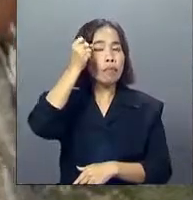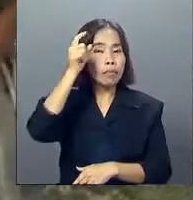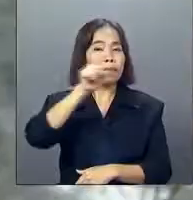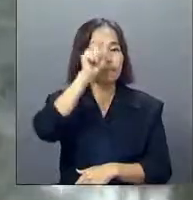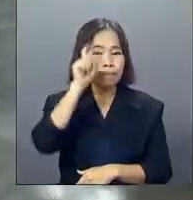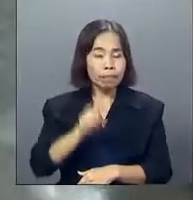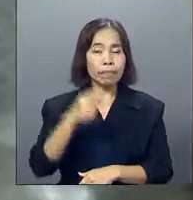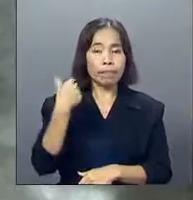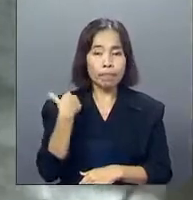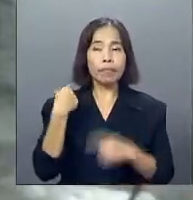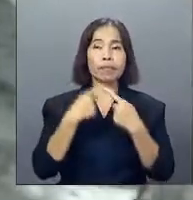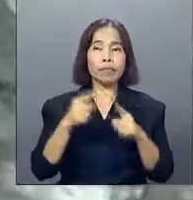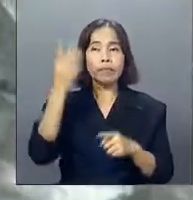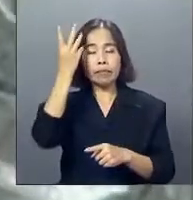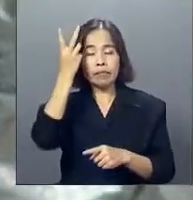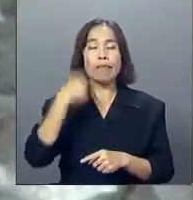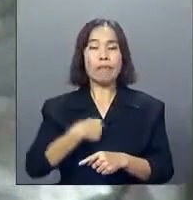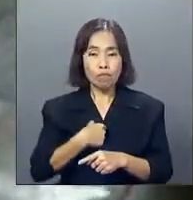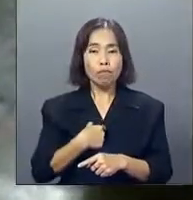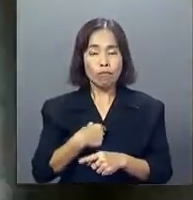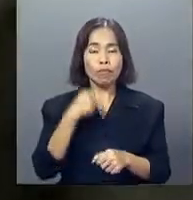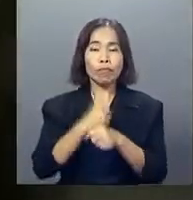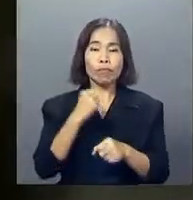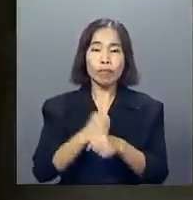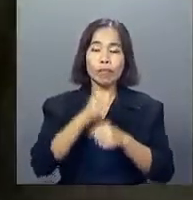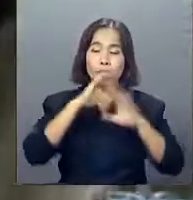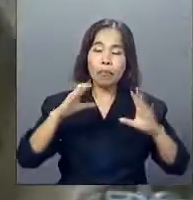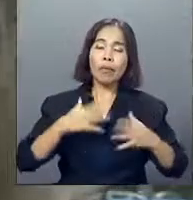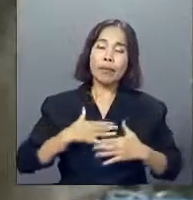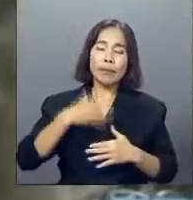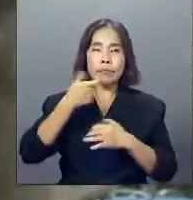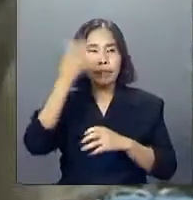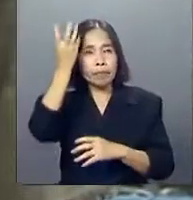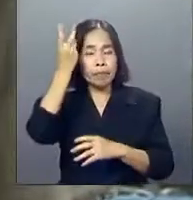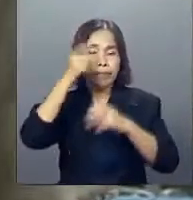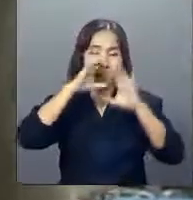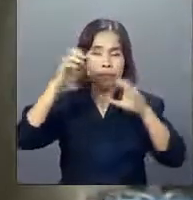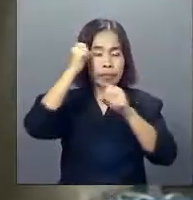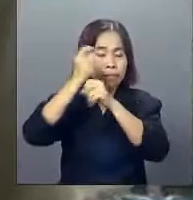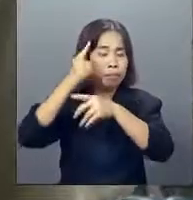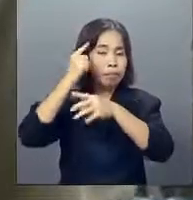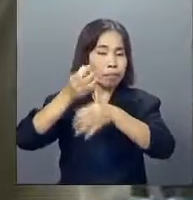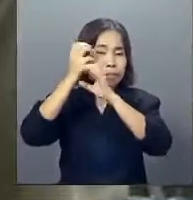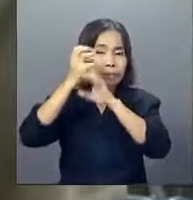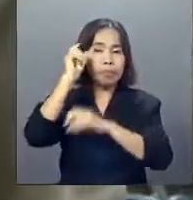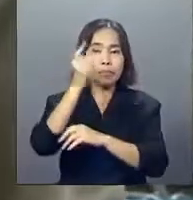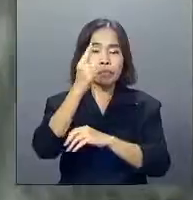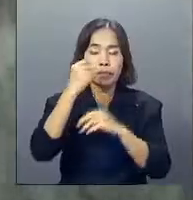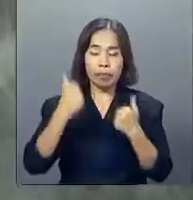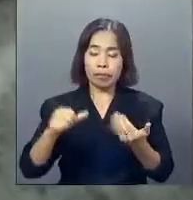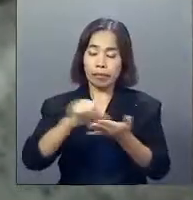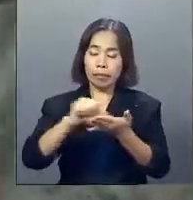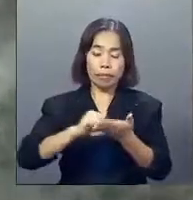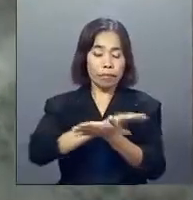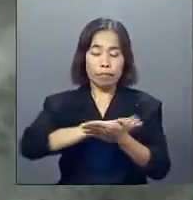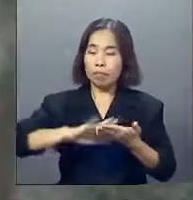ากขึ้นและอาจจะเป็นแรงผลักดันที่ทำให้รัฐบาลต้องหันมาทบทวนกระบวนการทำ EHIA ที่ยังไม่สมบูรณ์ค่ะข